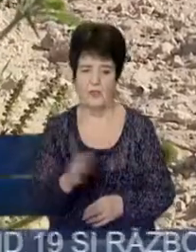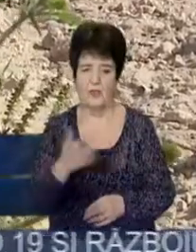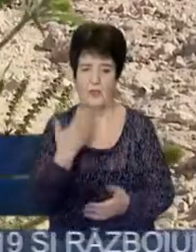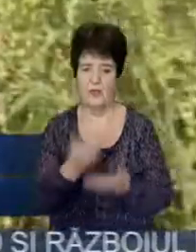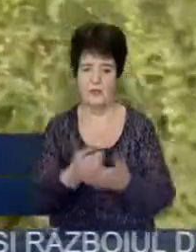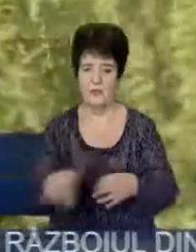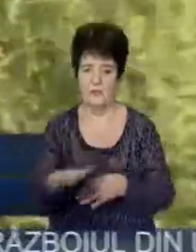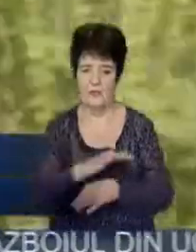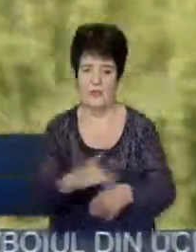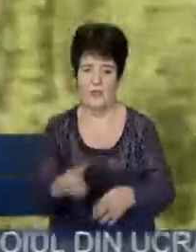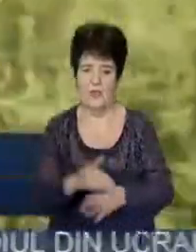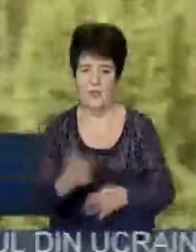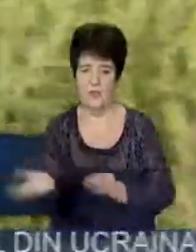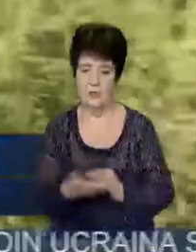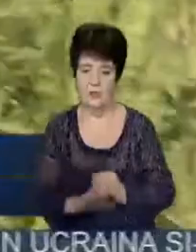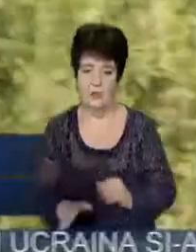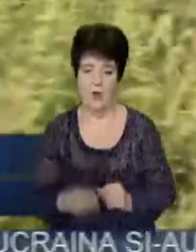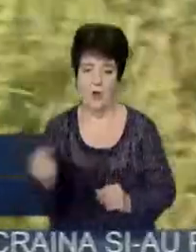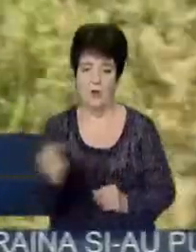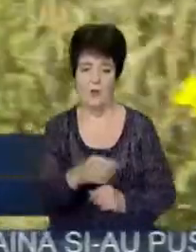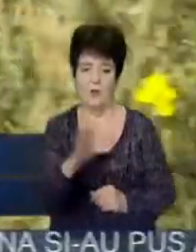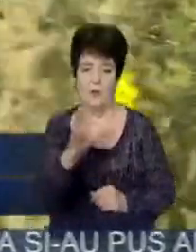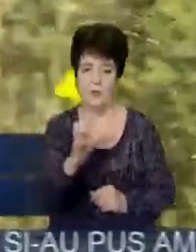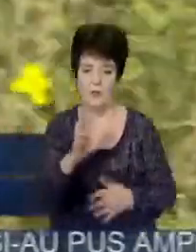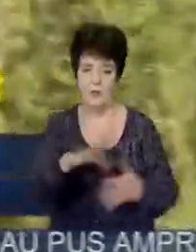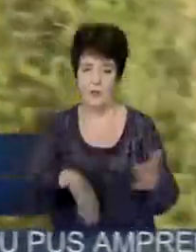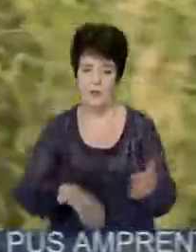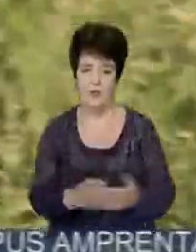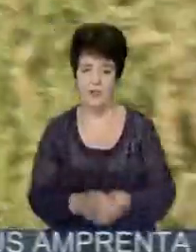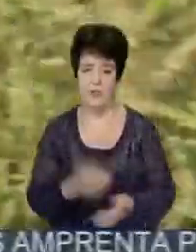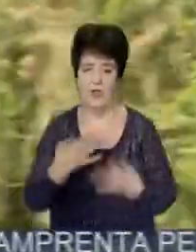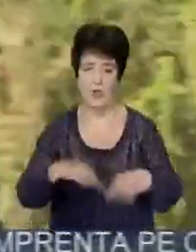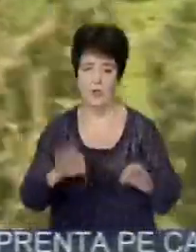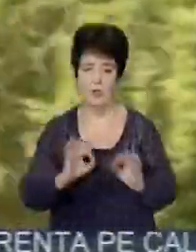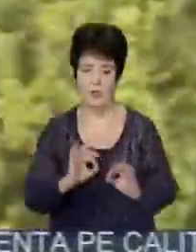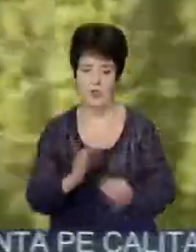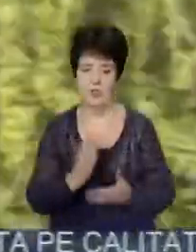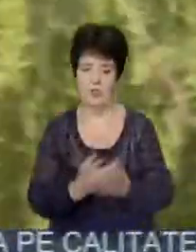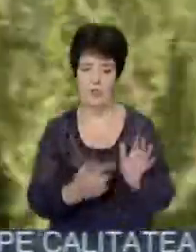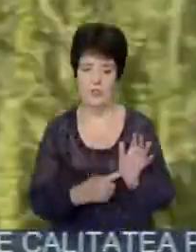terenurile lor riscă o amendă de 1.500 de lei, iar amenda pentru persoanele juridice este de 6.000 de lei.